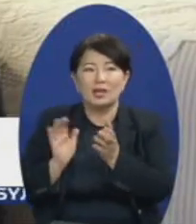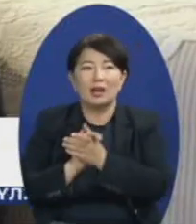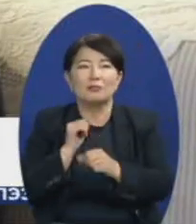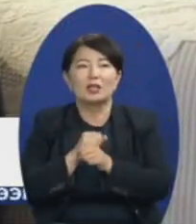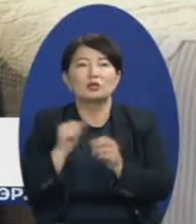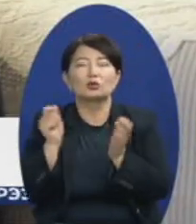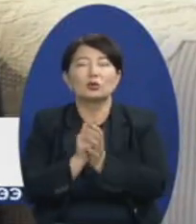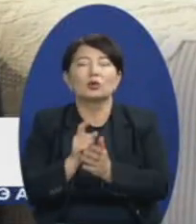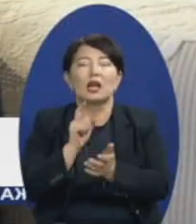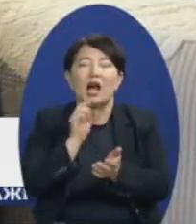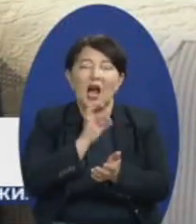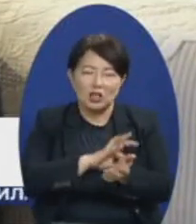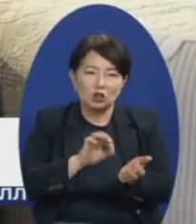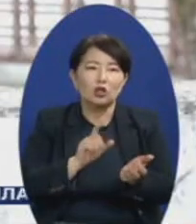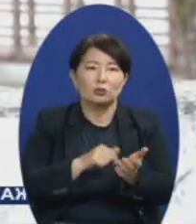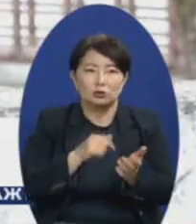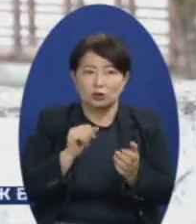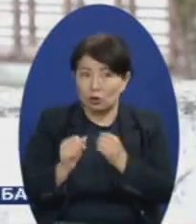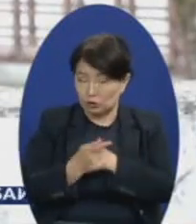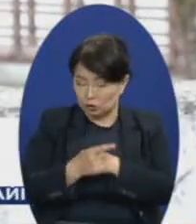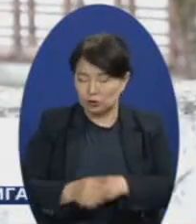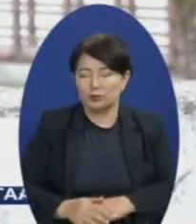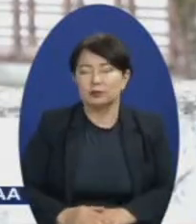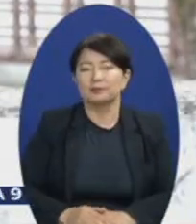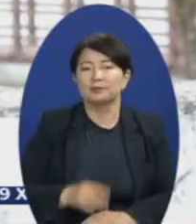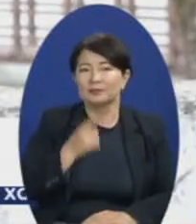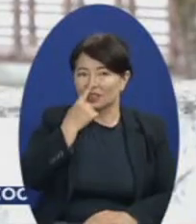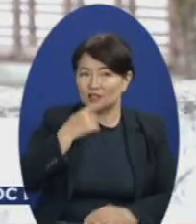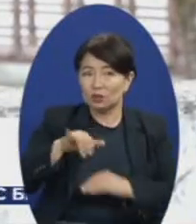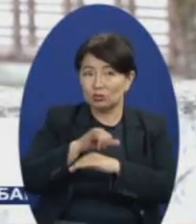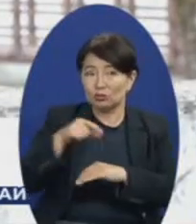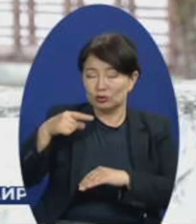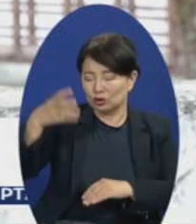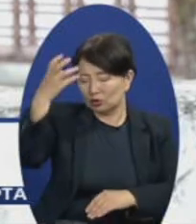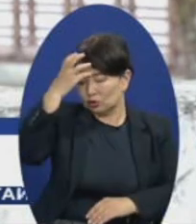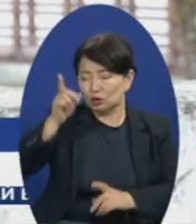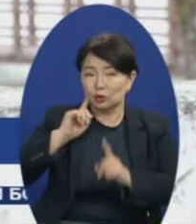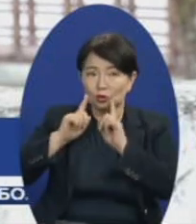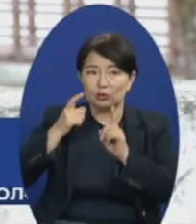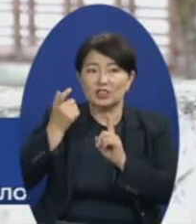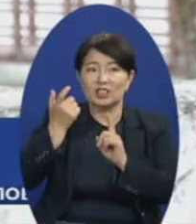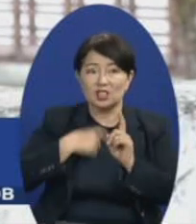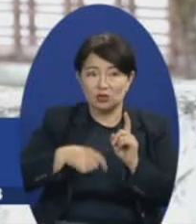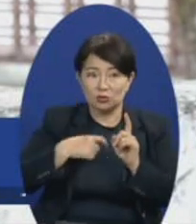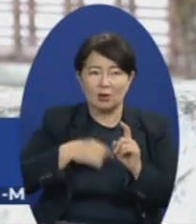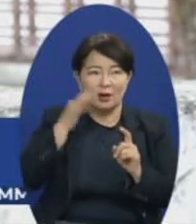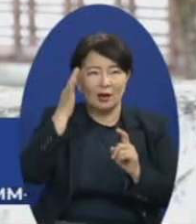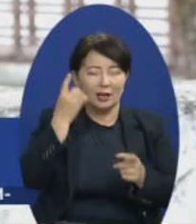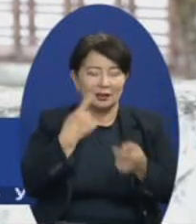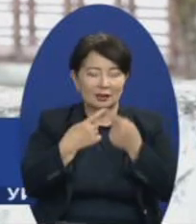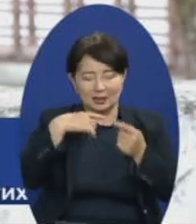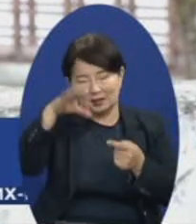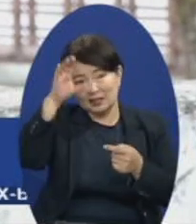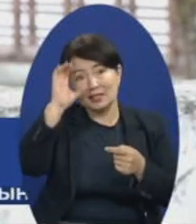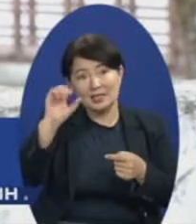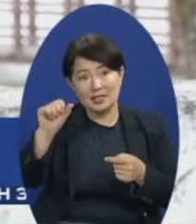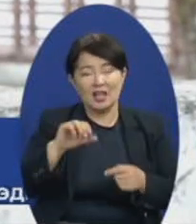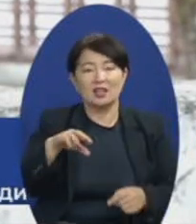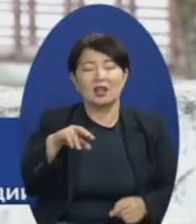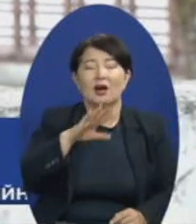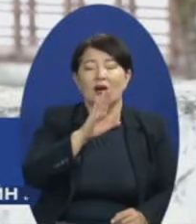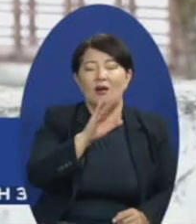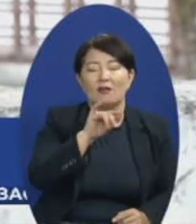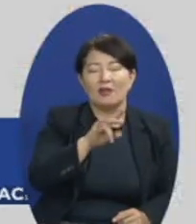ажил бүгдлтэйг онцлсон байна. Бүгд найрамдахтай дард улсын дөрвөн зөвлөлийн гишүүн гадаад харилцааны сайд Ван